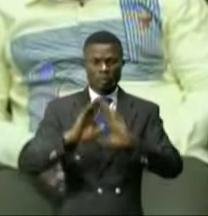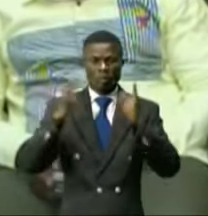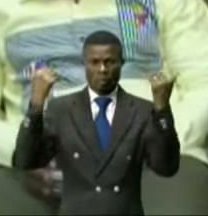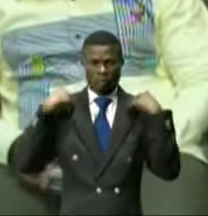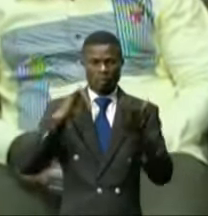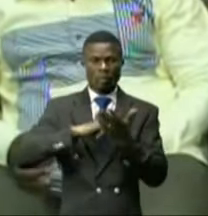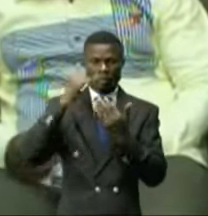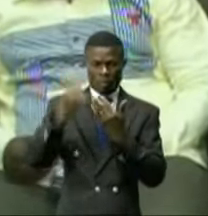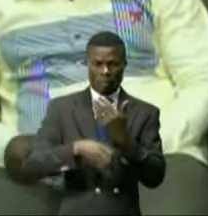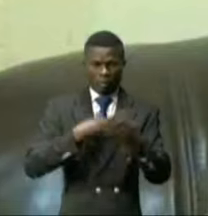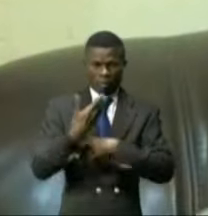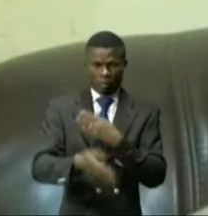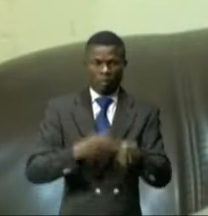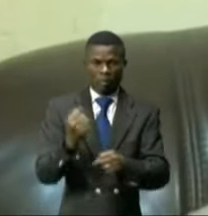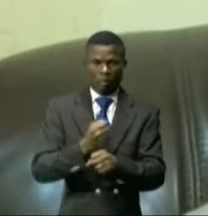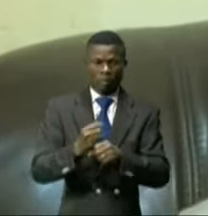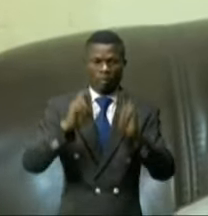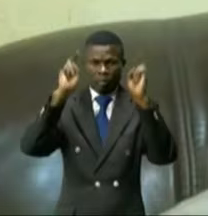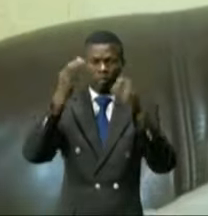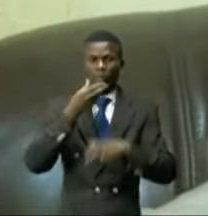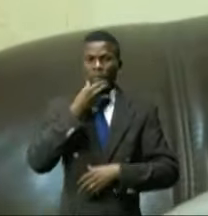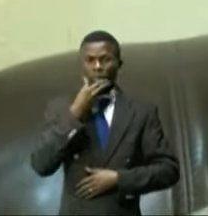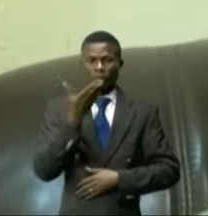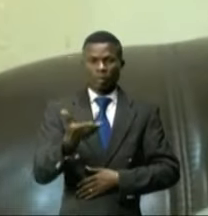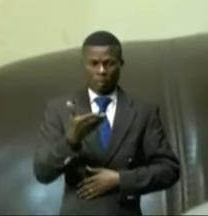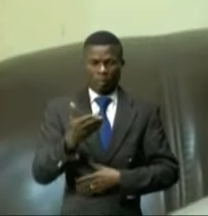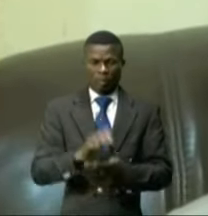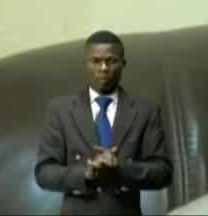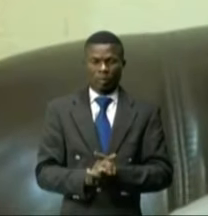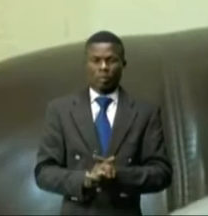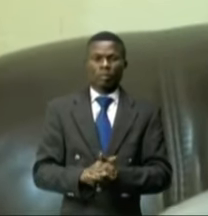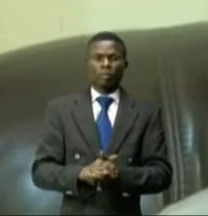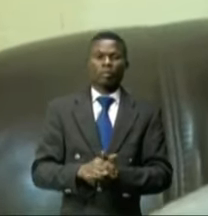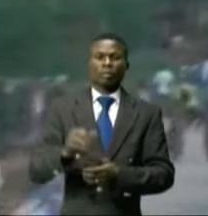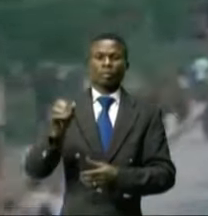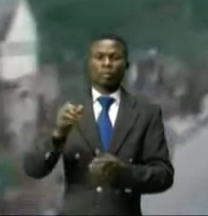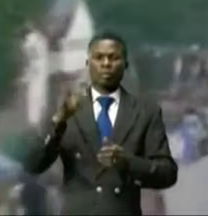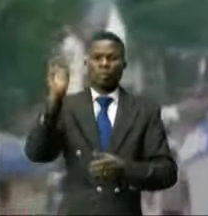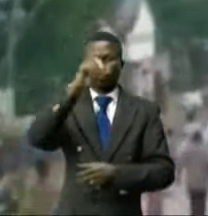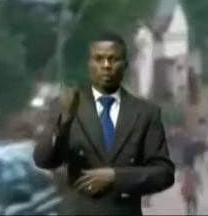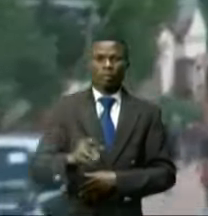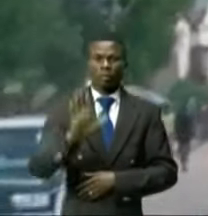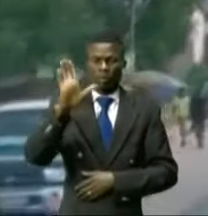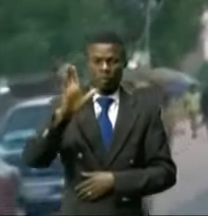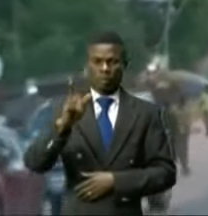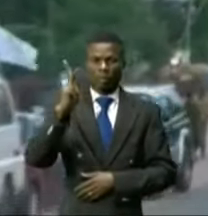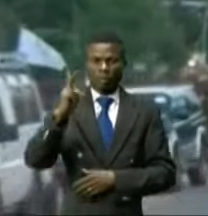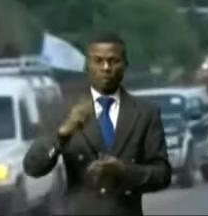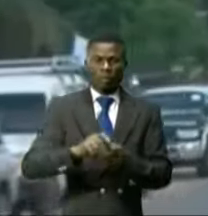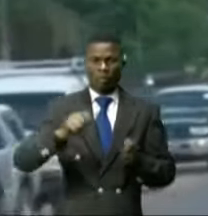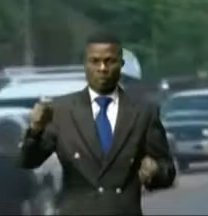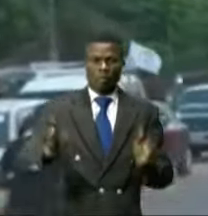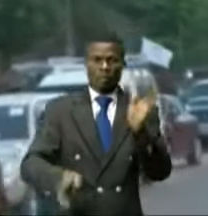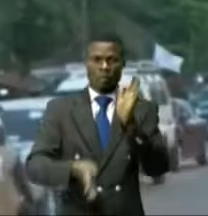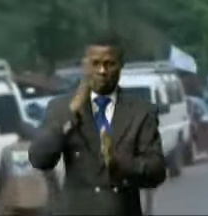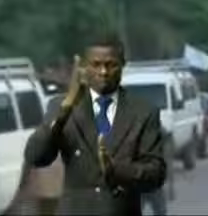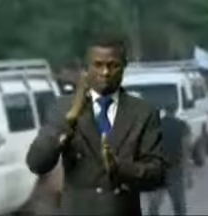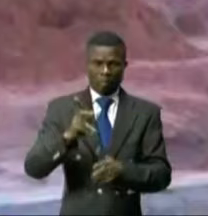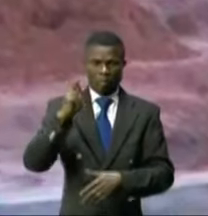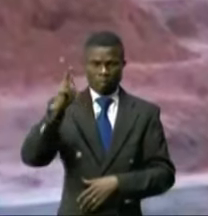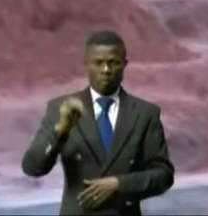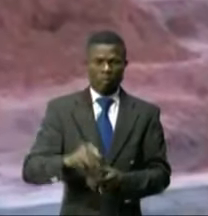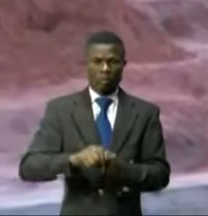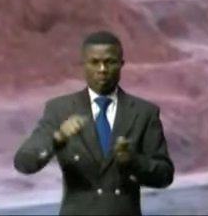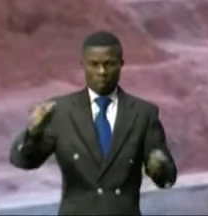qui exécutent les travaux en Mbujimayi. Il s'agit de Safrimex sur 35 km, GMC sur 14 km et